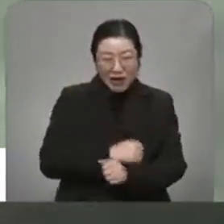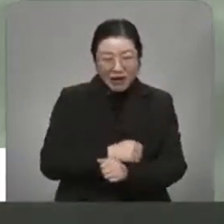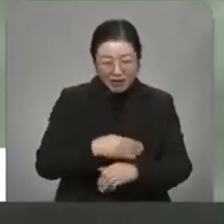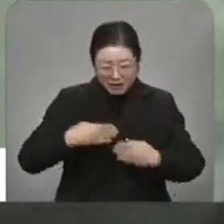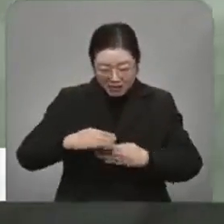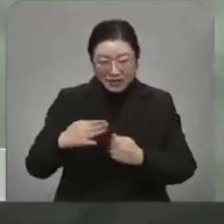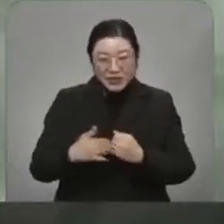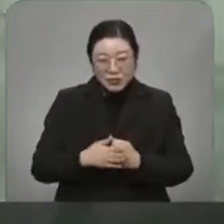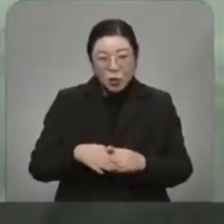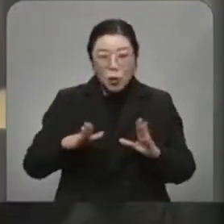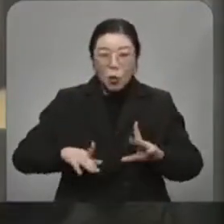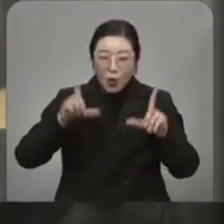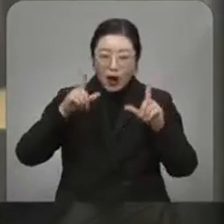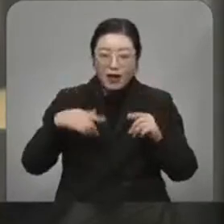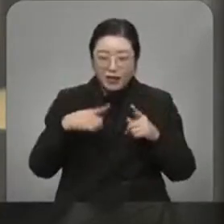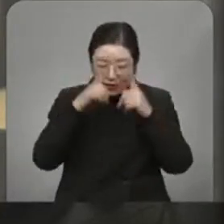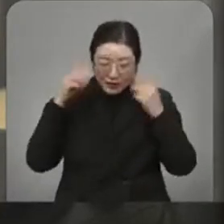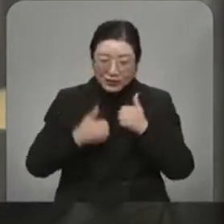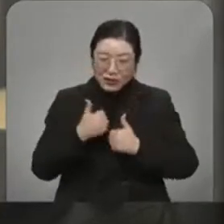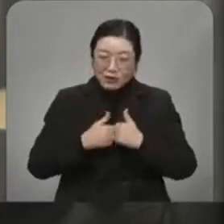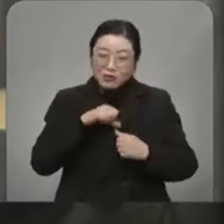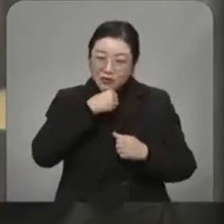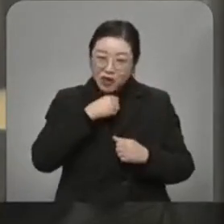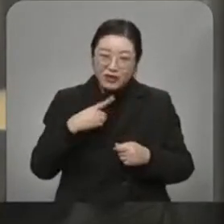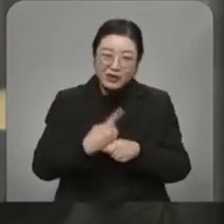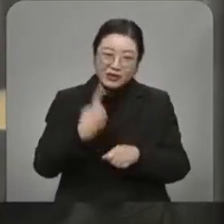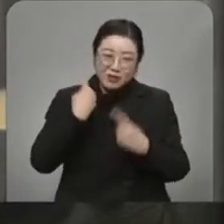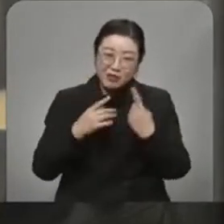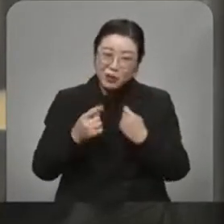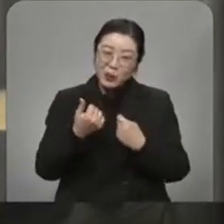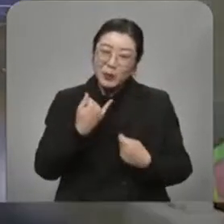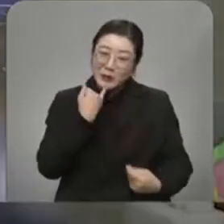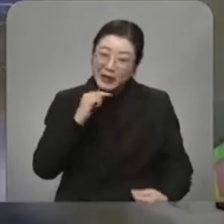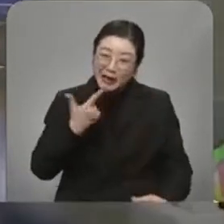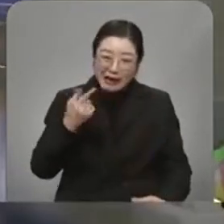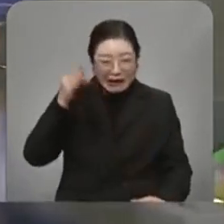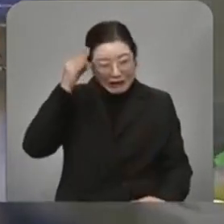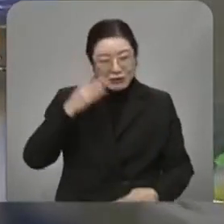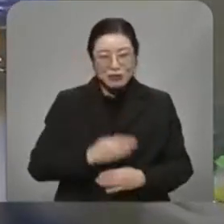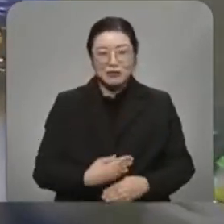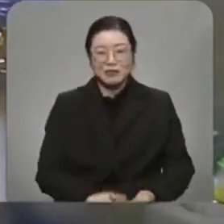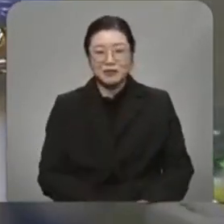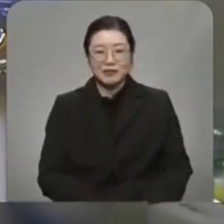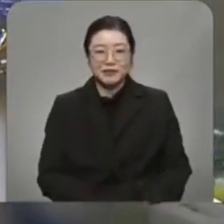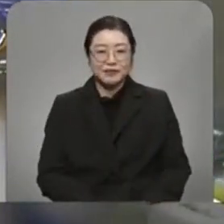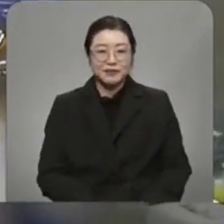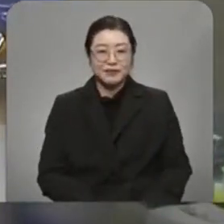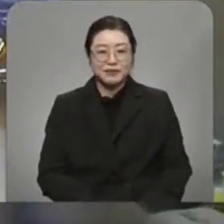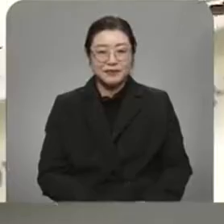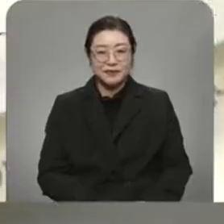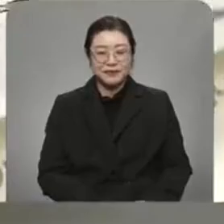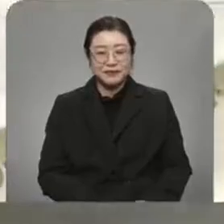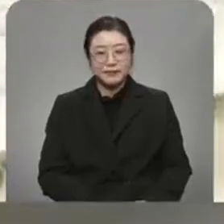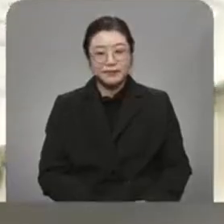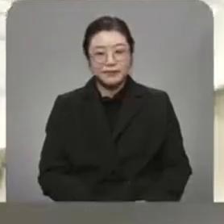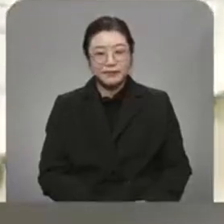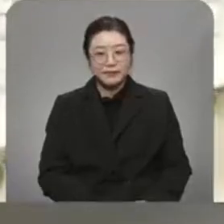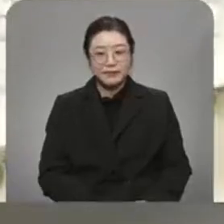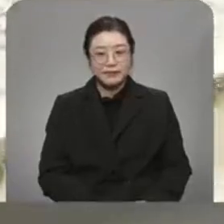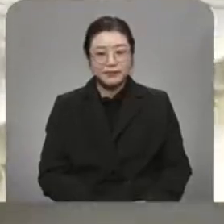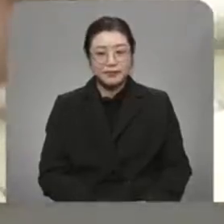수능 결과는 지난해 수능보다는 나아질 것으로 조심스럽게 기대된다고 밝혔습니다 KBS 뉴스